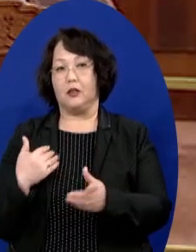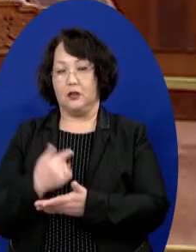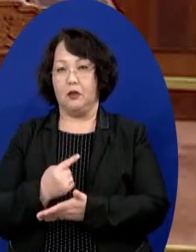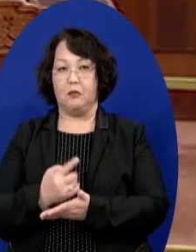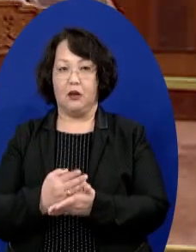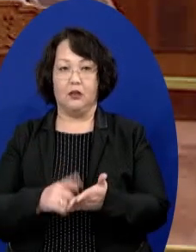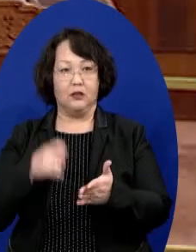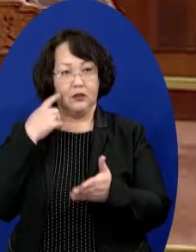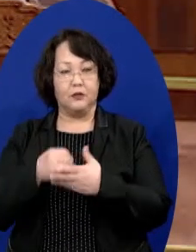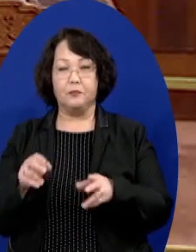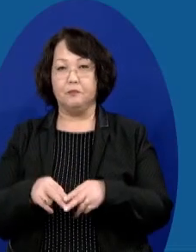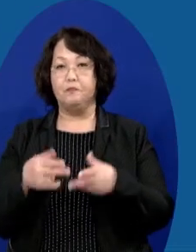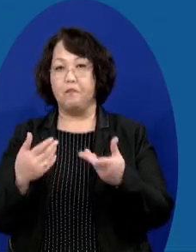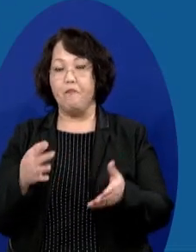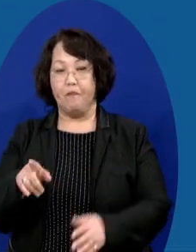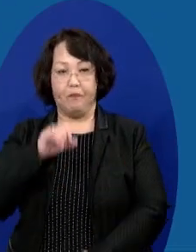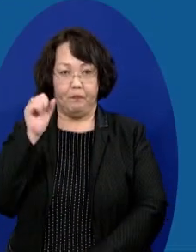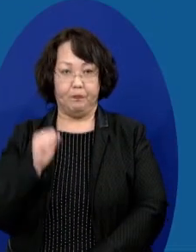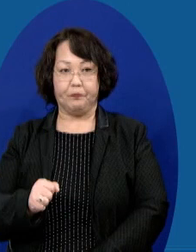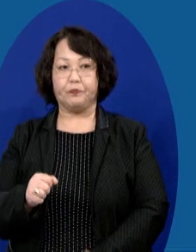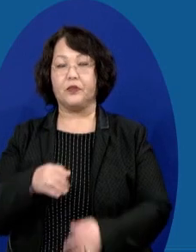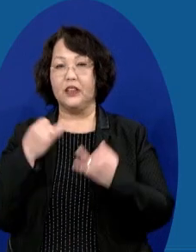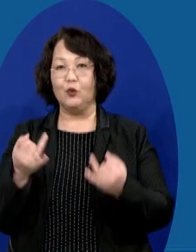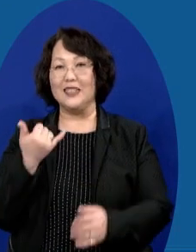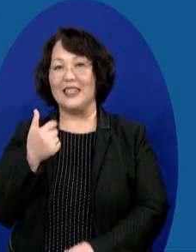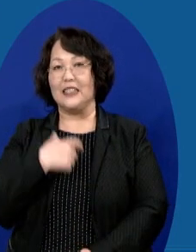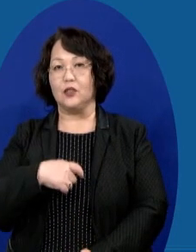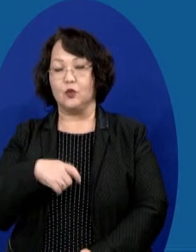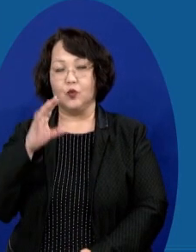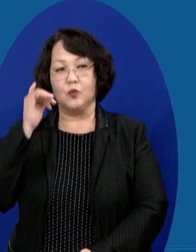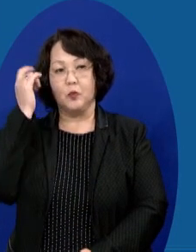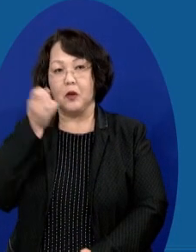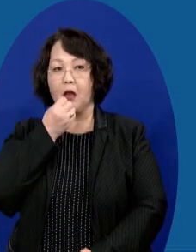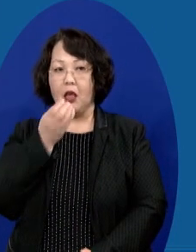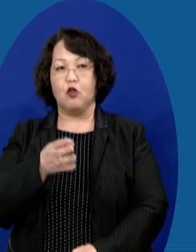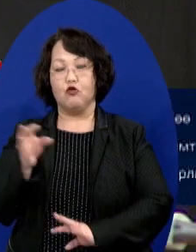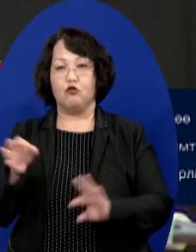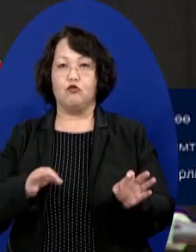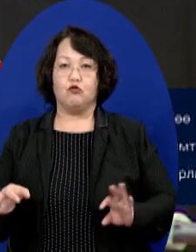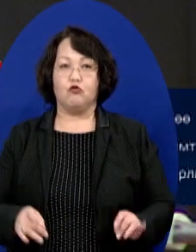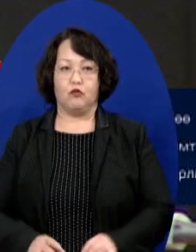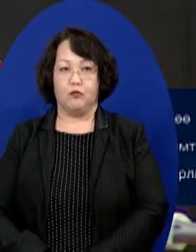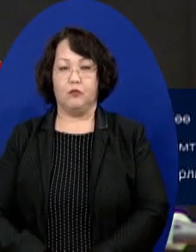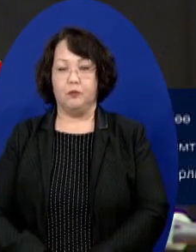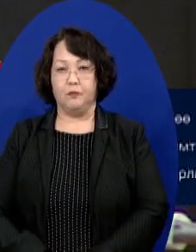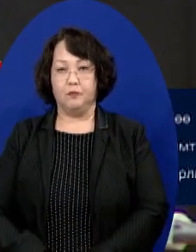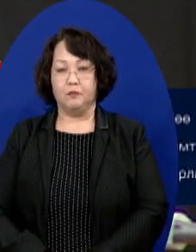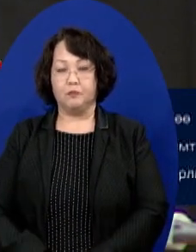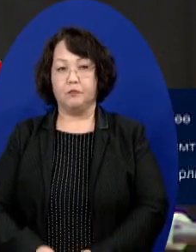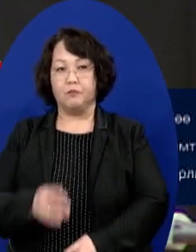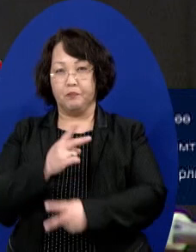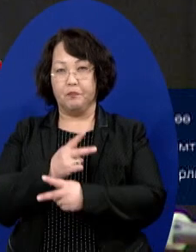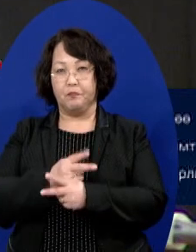дүгнэлтийг гаргаад байгаа юм. Харин тухайн асуудлаар улсын хурлын зарим гишүүн байр суурийн зөрүүтэй байна. Хууль одоо